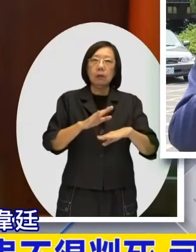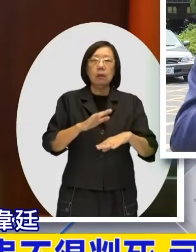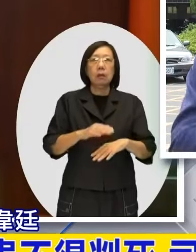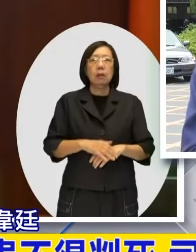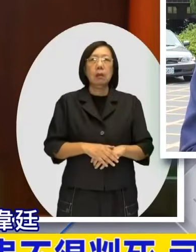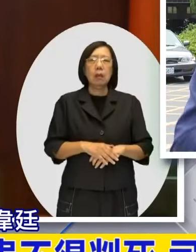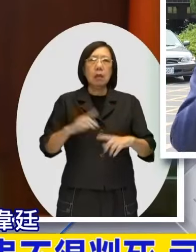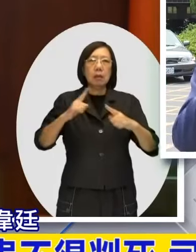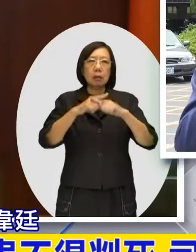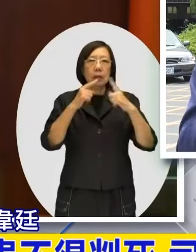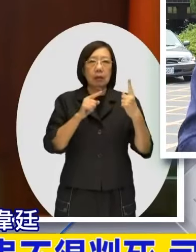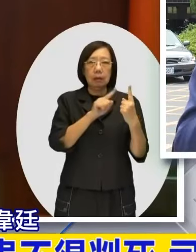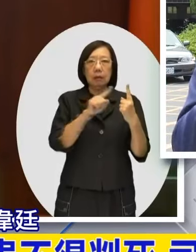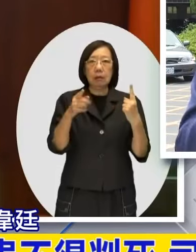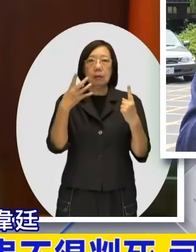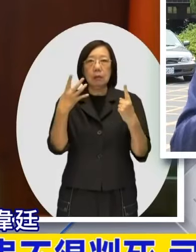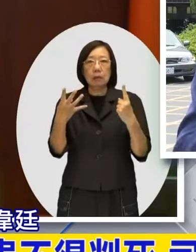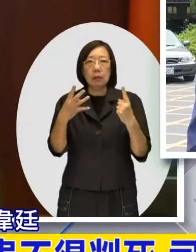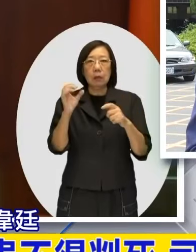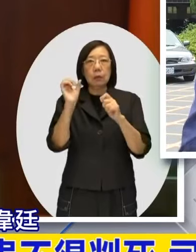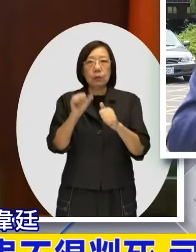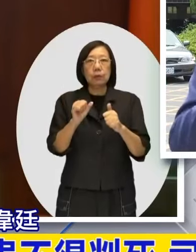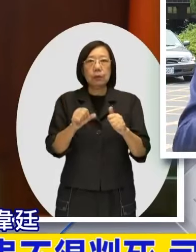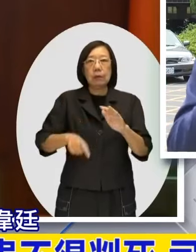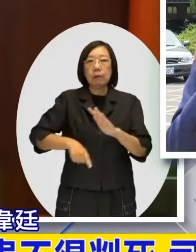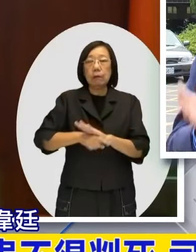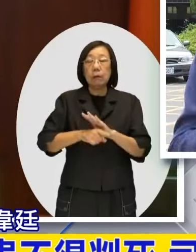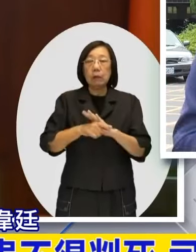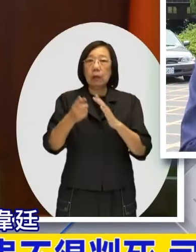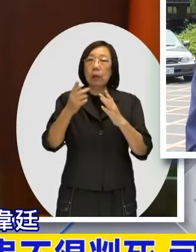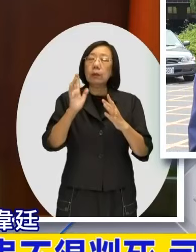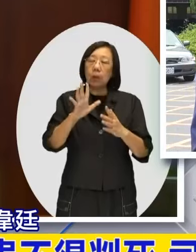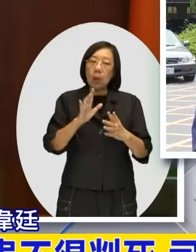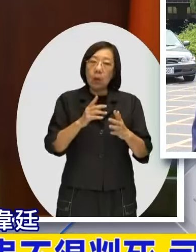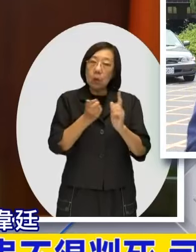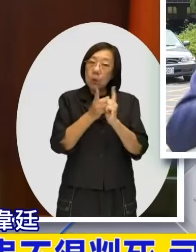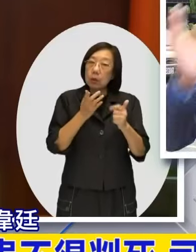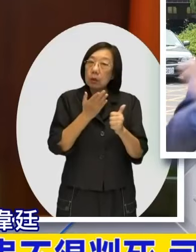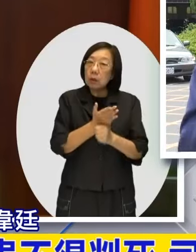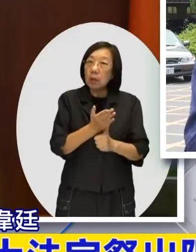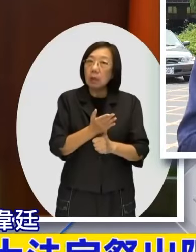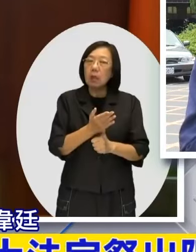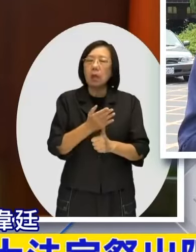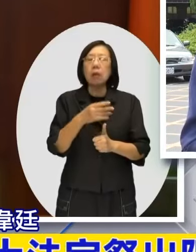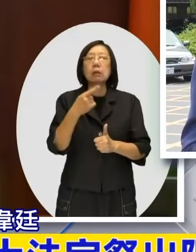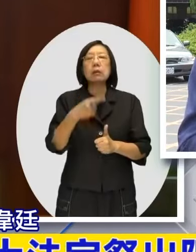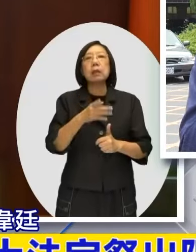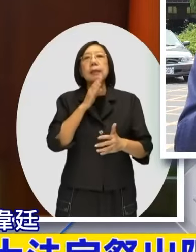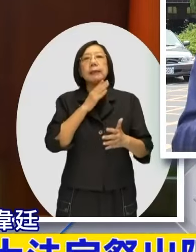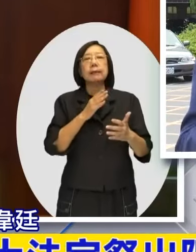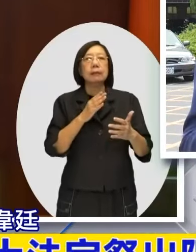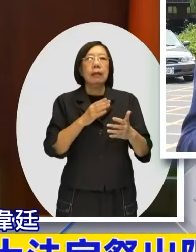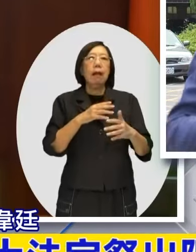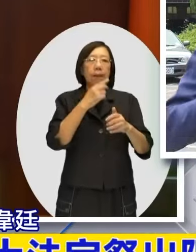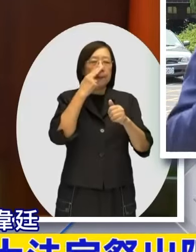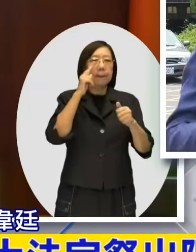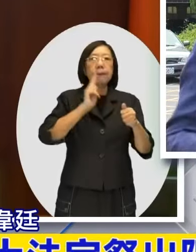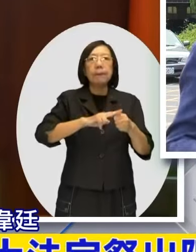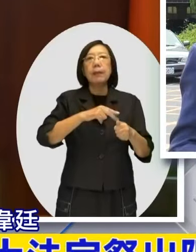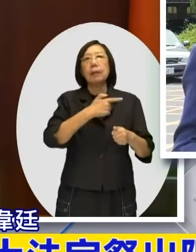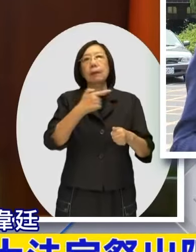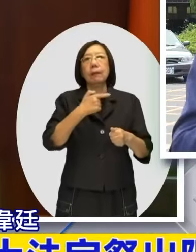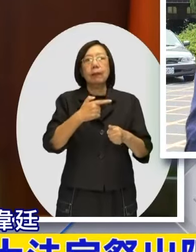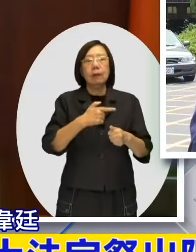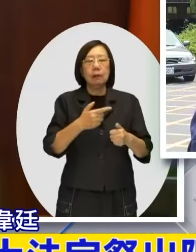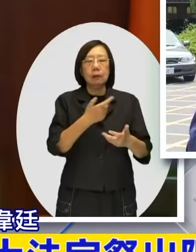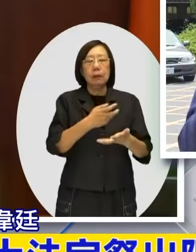他必须精神正常。如果他在执行当下精神有问题，很抱歉也不能执行死刑。再来，大法官还有针对就是现在例如说